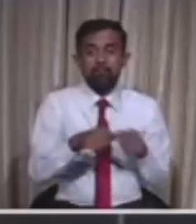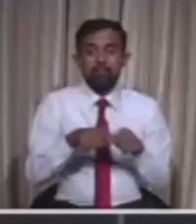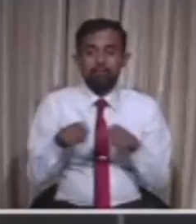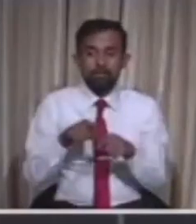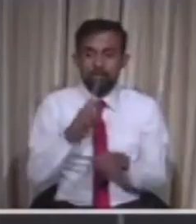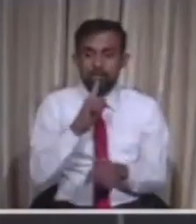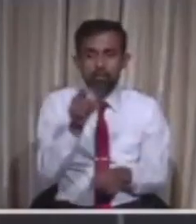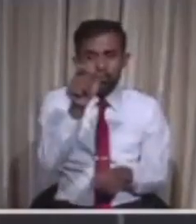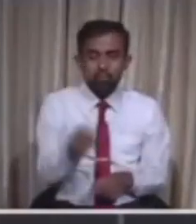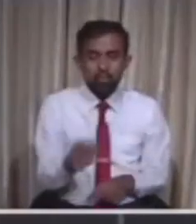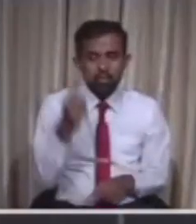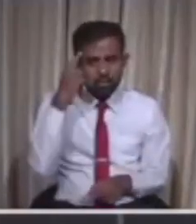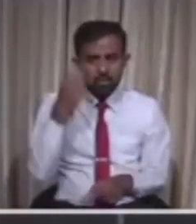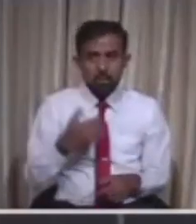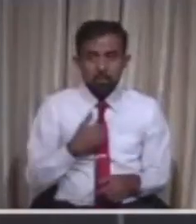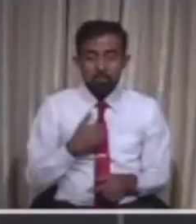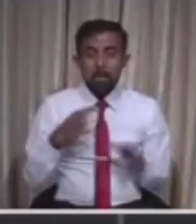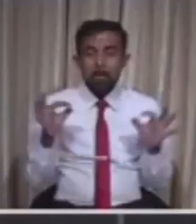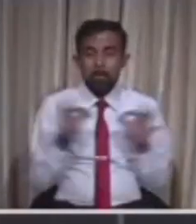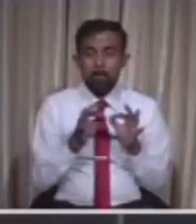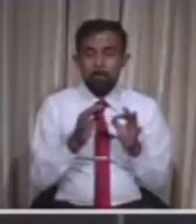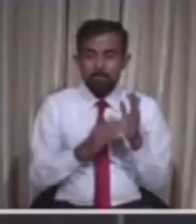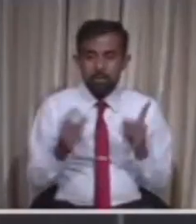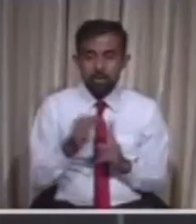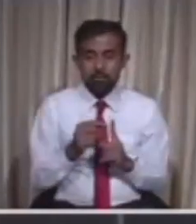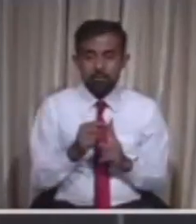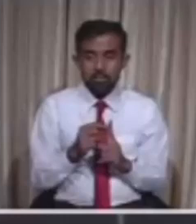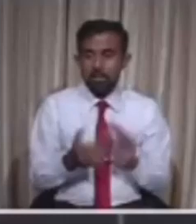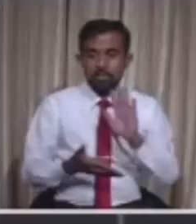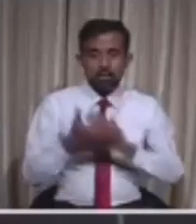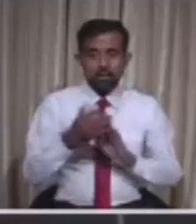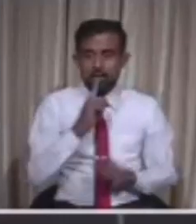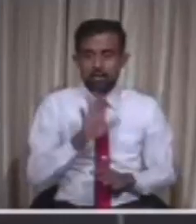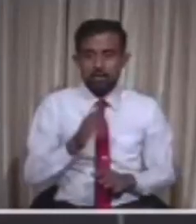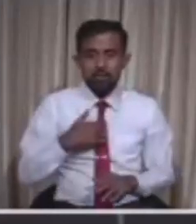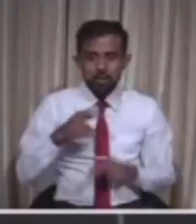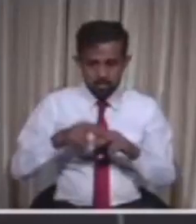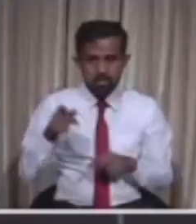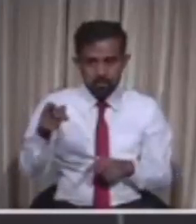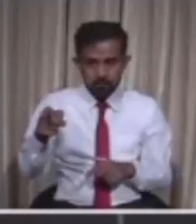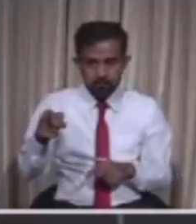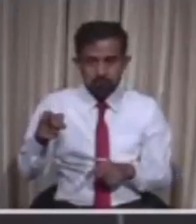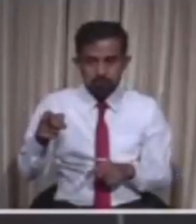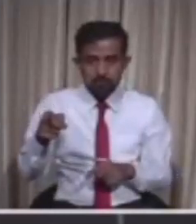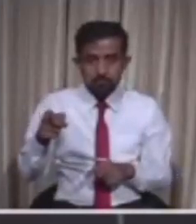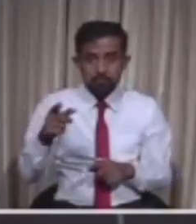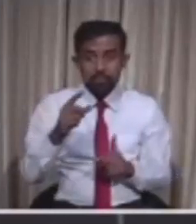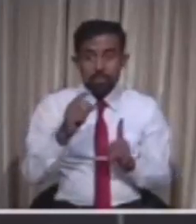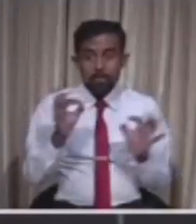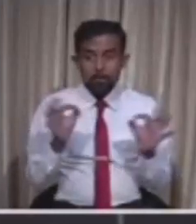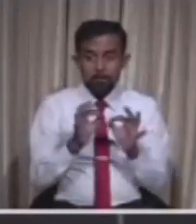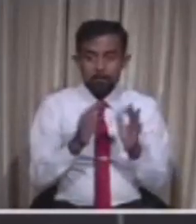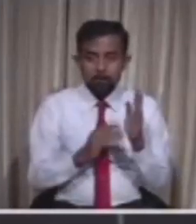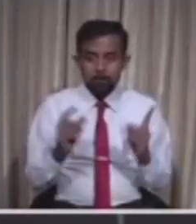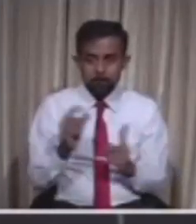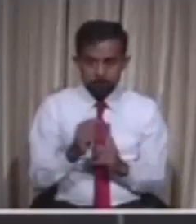ඔබතුමා විශ්වාස කරන්න. මම බන්දුල ගුණවර්ධන ඇමතුමත් එක්ක මම මේ තරහකට නෙමෙයි කියන්නේ ඔහු මාගේ මිත්‍රයා. ආචාර්ය බන්දුල ගුණවර්ධන